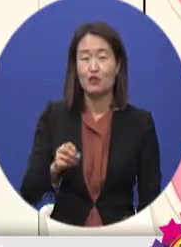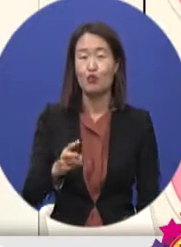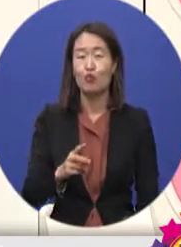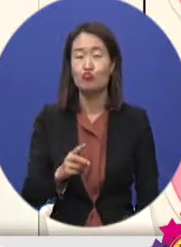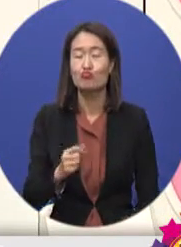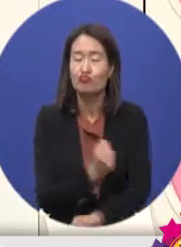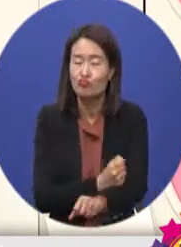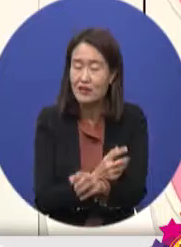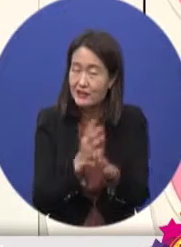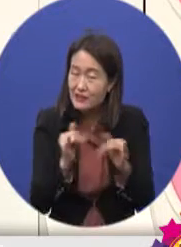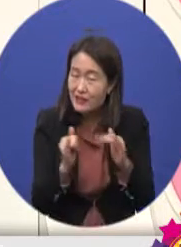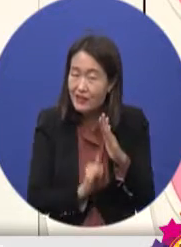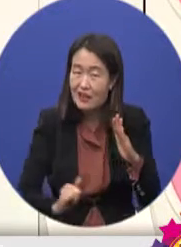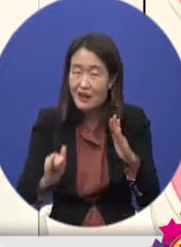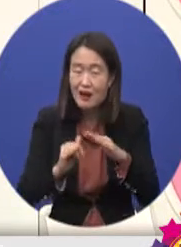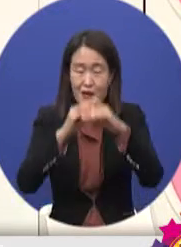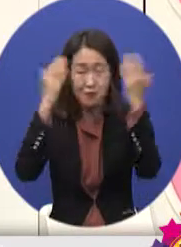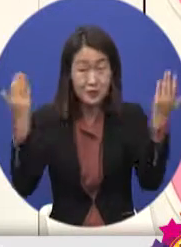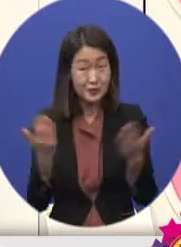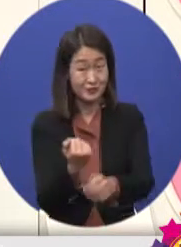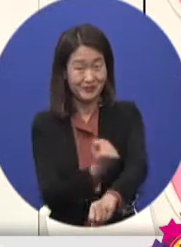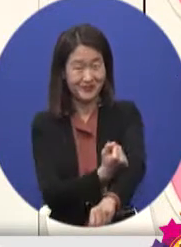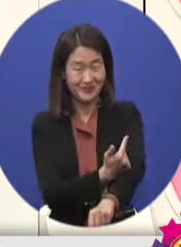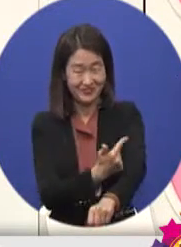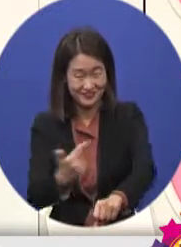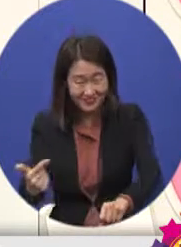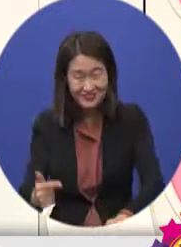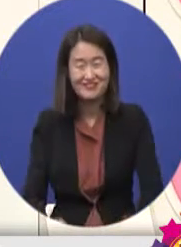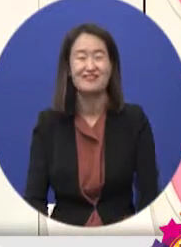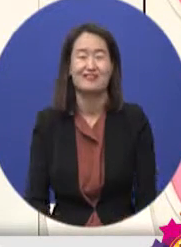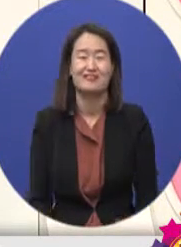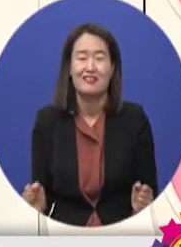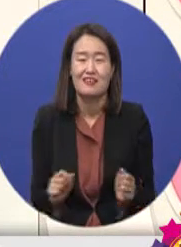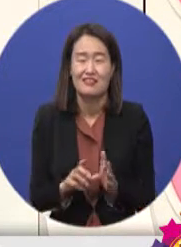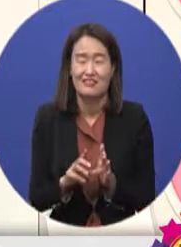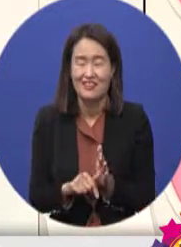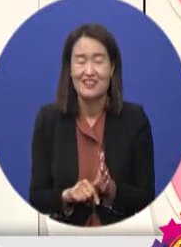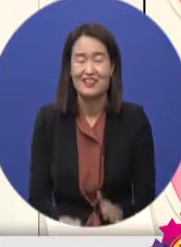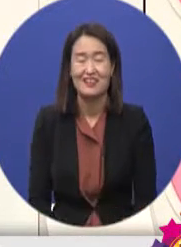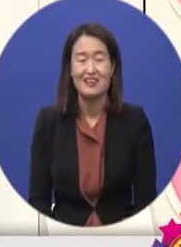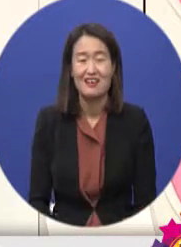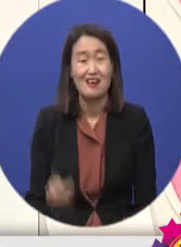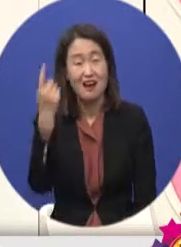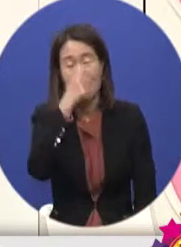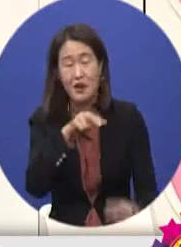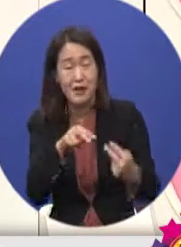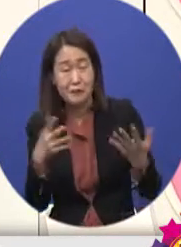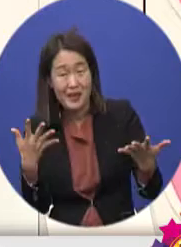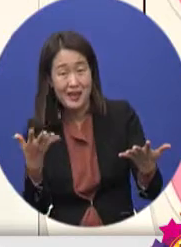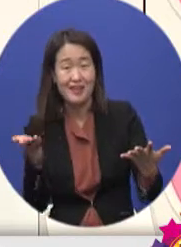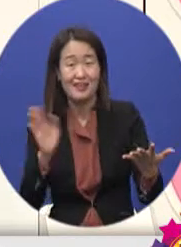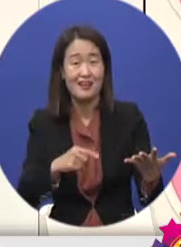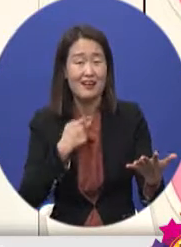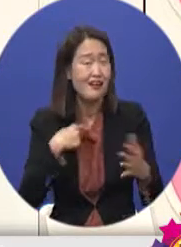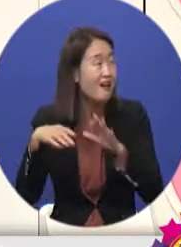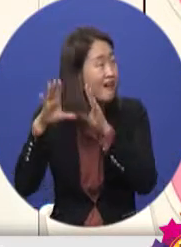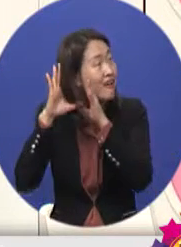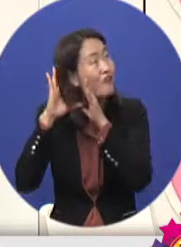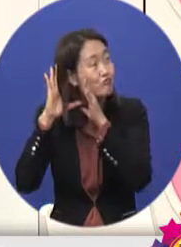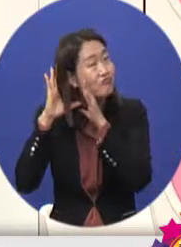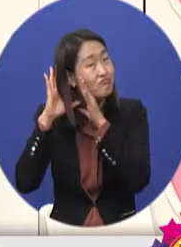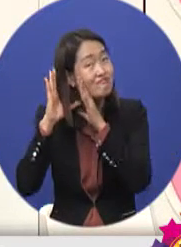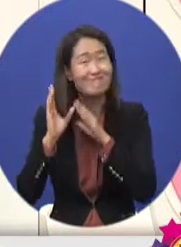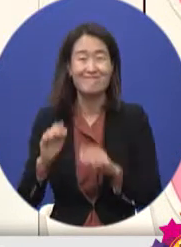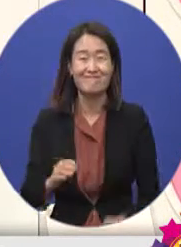여러분 다 수고 많습니다. 감사합니다. 예. 얼굴 뵌 적 없지만 목소리만 이렇게